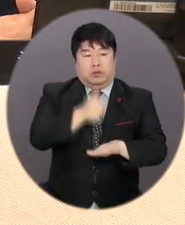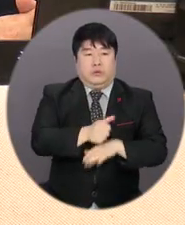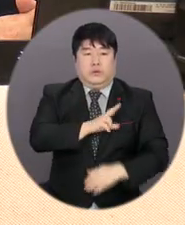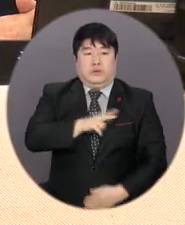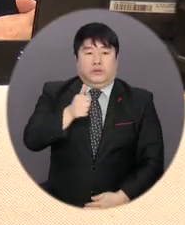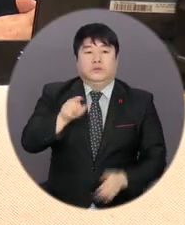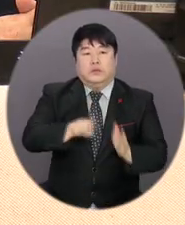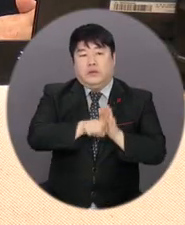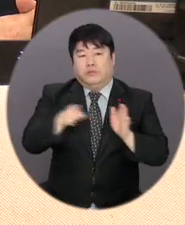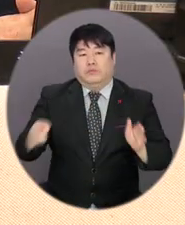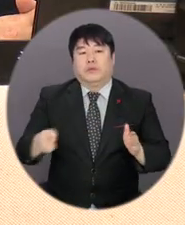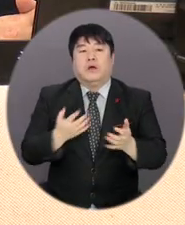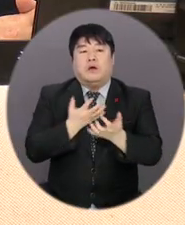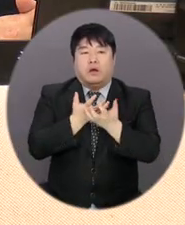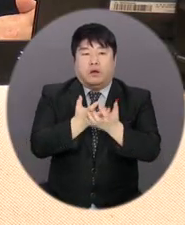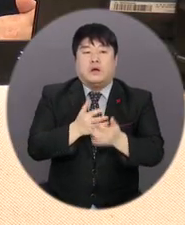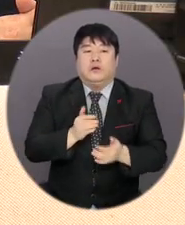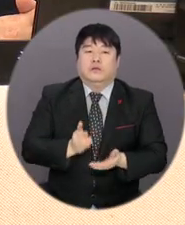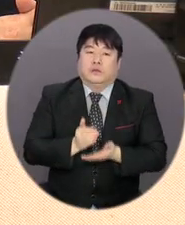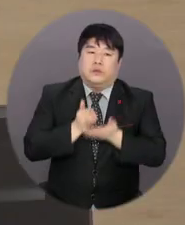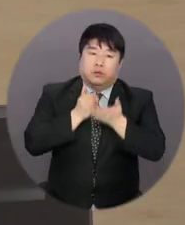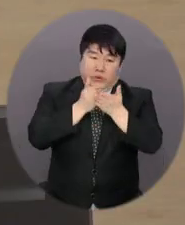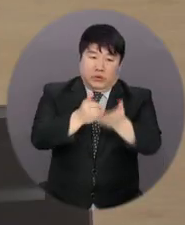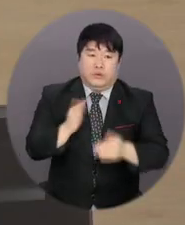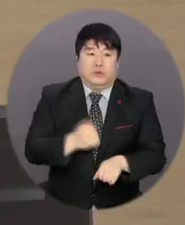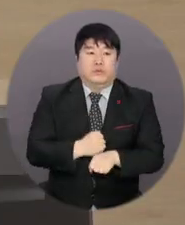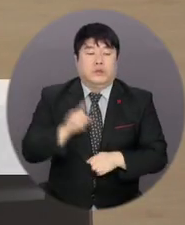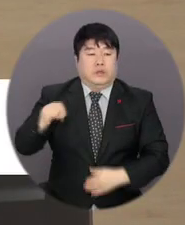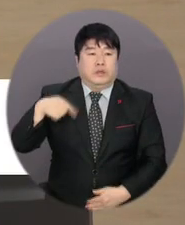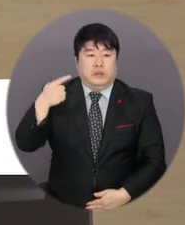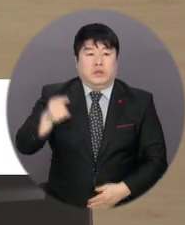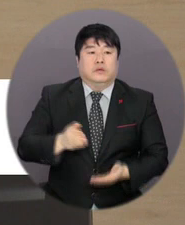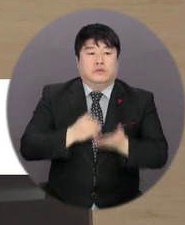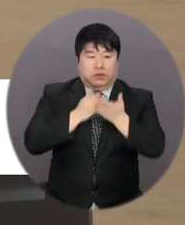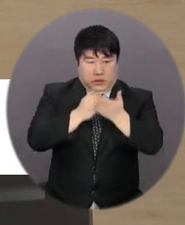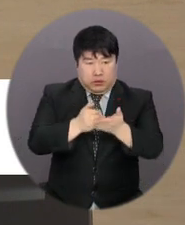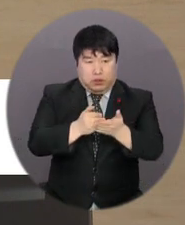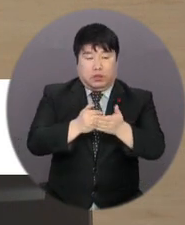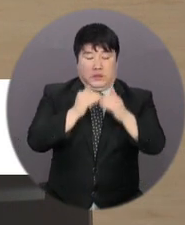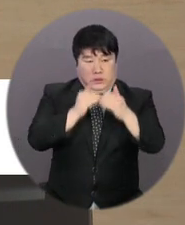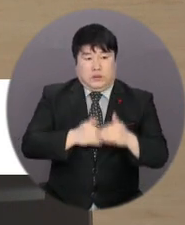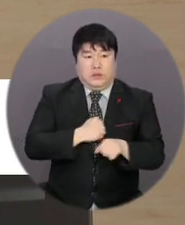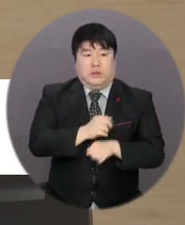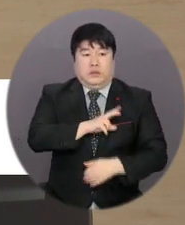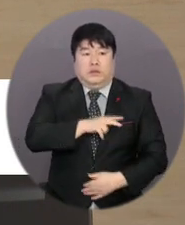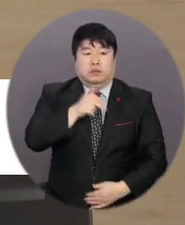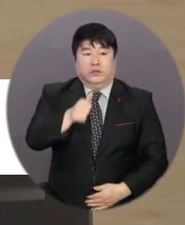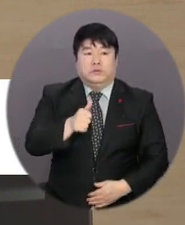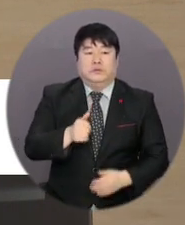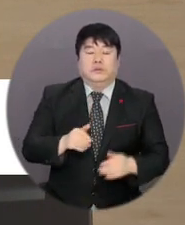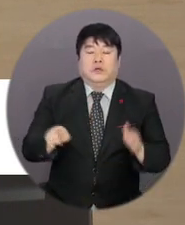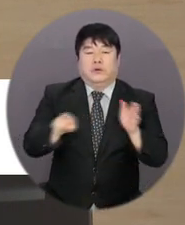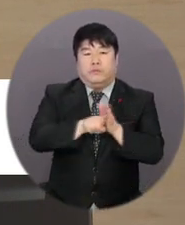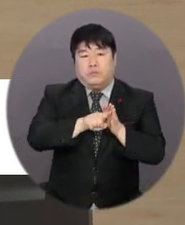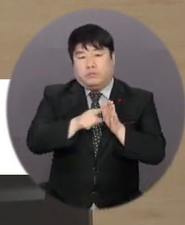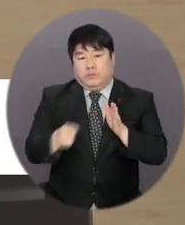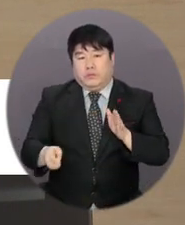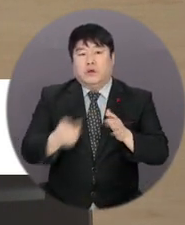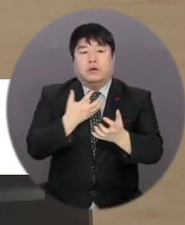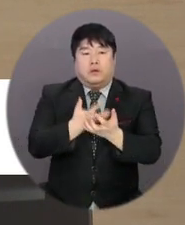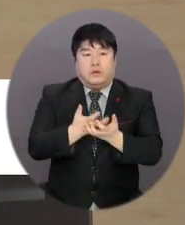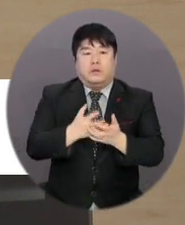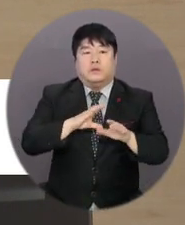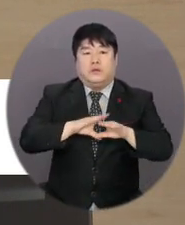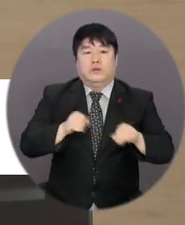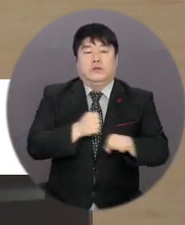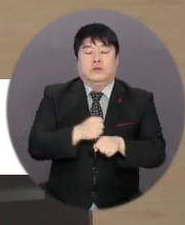의장 불신임안이 직권 상정됐습니다. 다음 상정할 안건은 의장 불신임 결의안으로